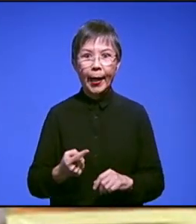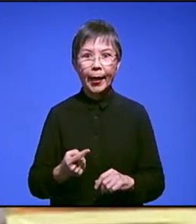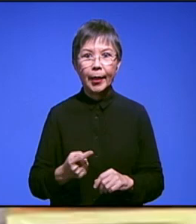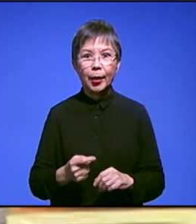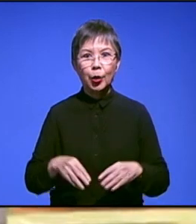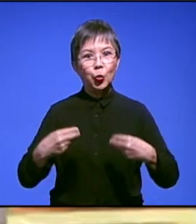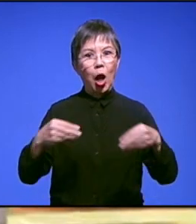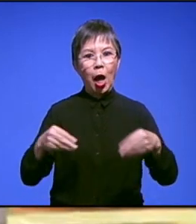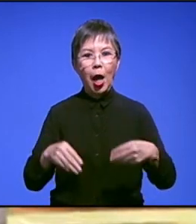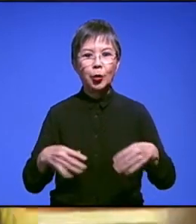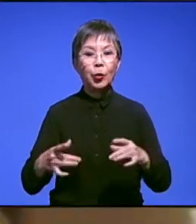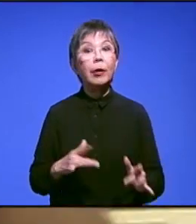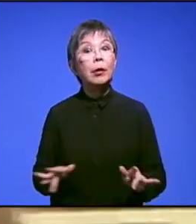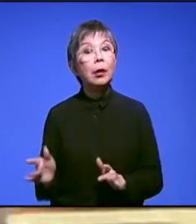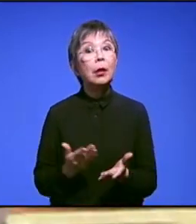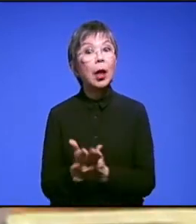berjualan secara